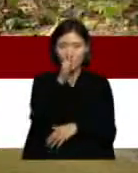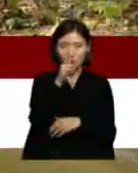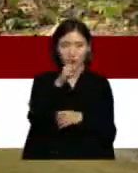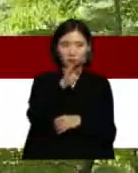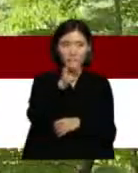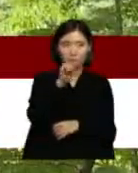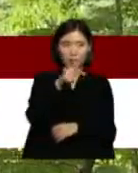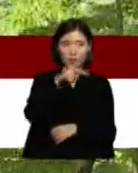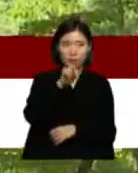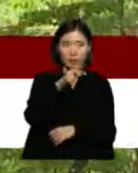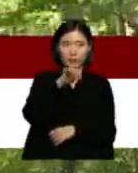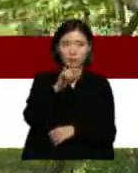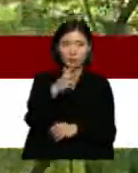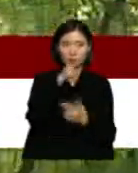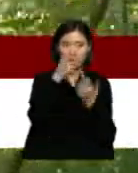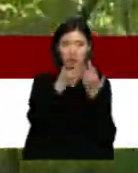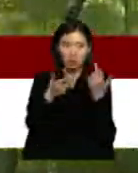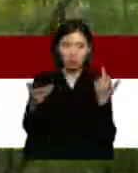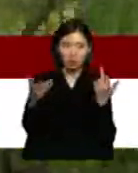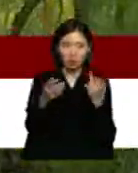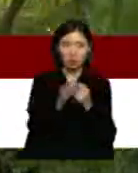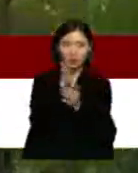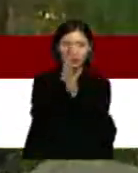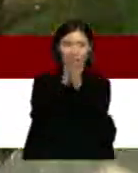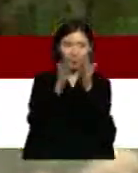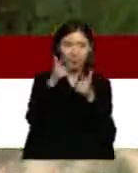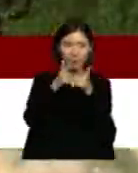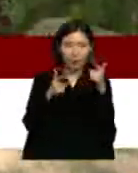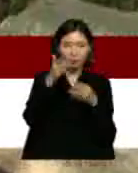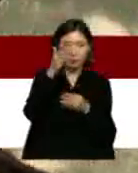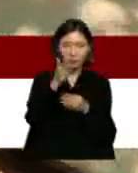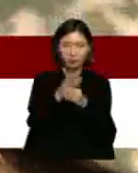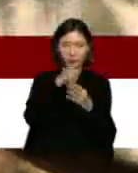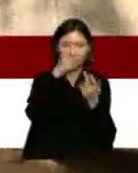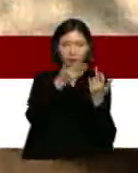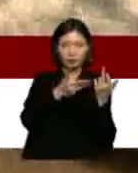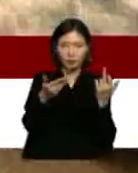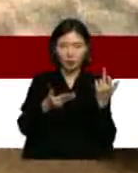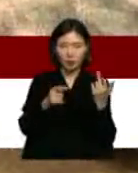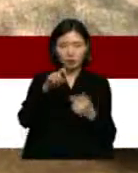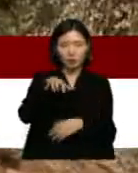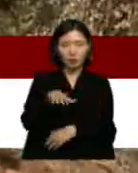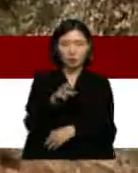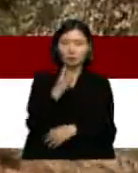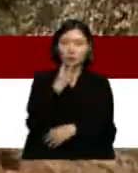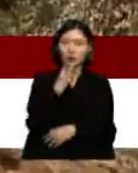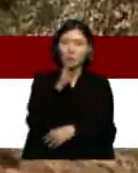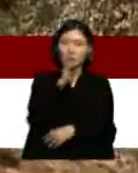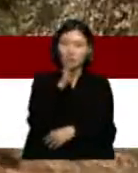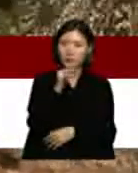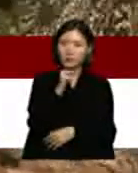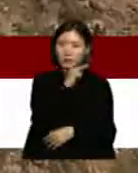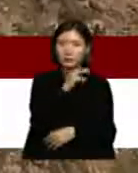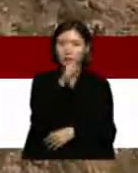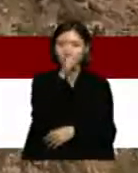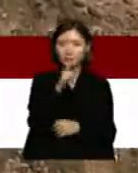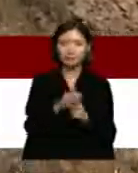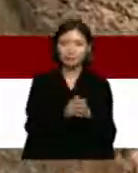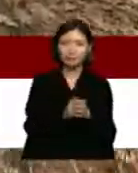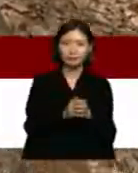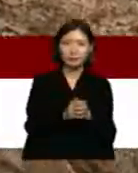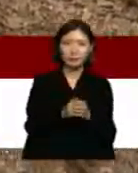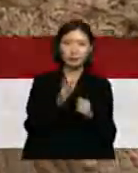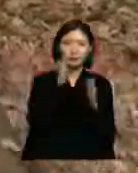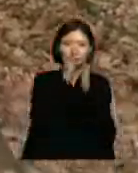계곡. 울창한 나무 사이에서 콸콸콸 흐르는 계곡물은 이곳이 과연 서울인가를 의심케 합니다.